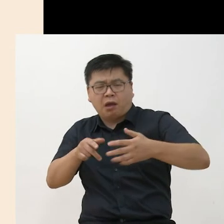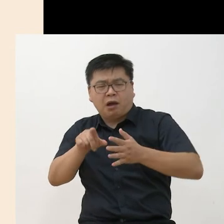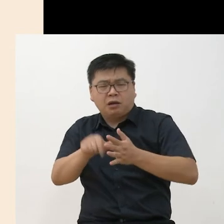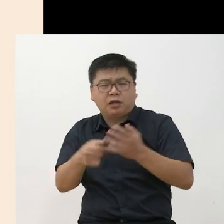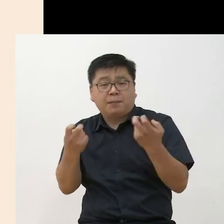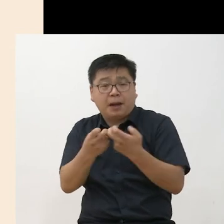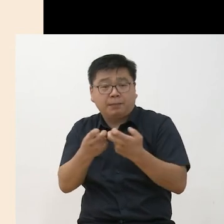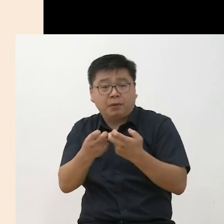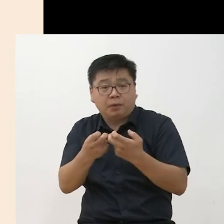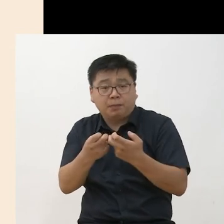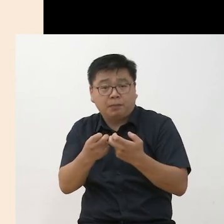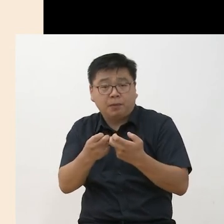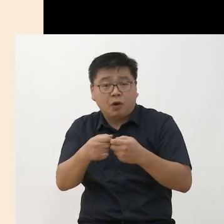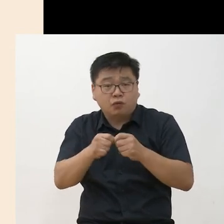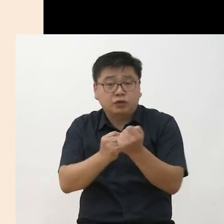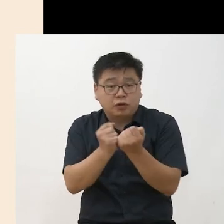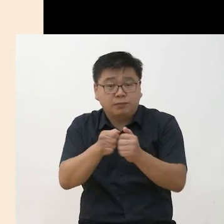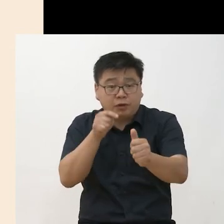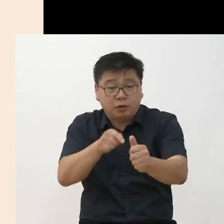신나는 예술 여행은